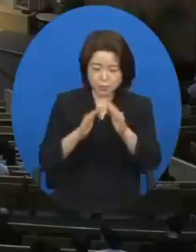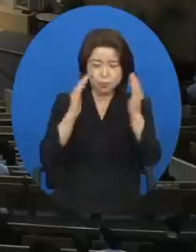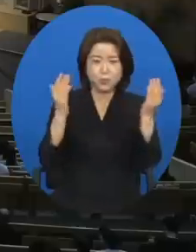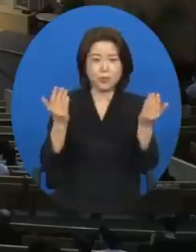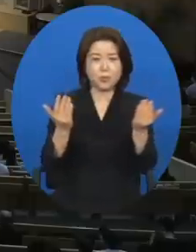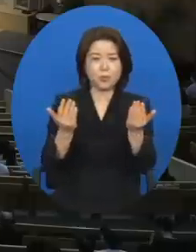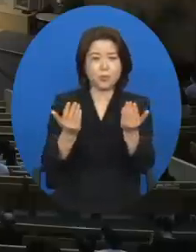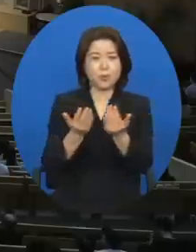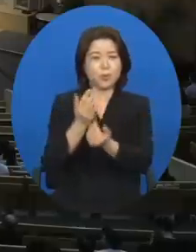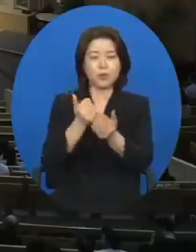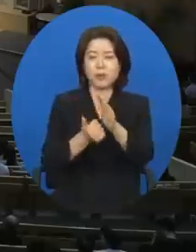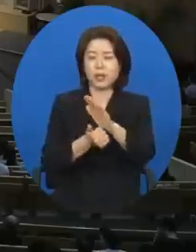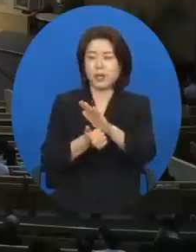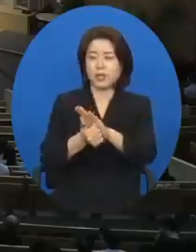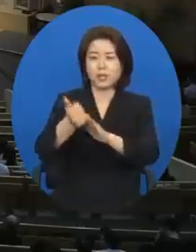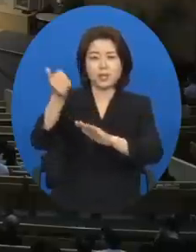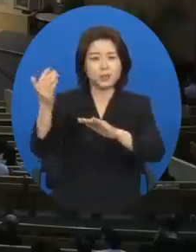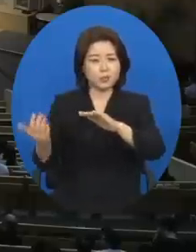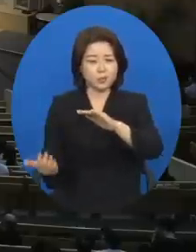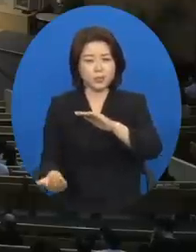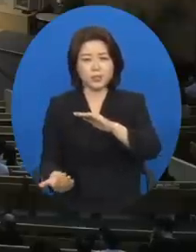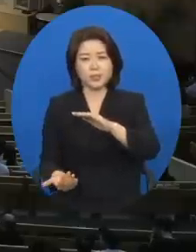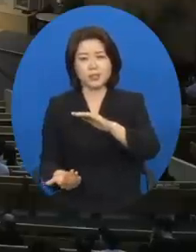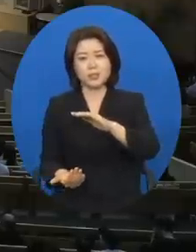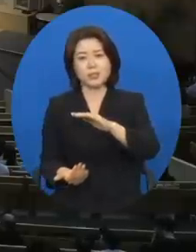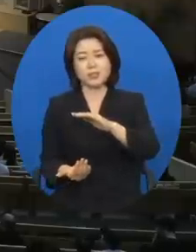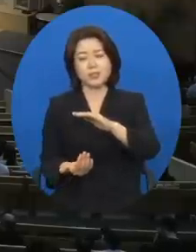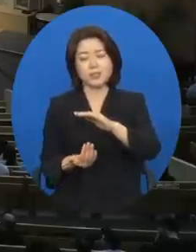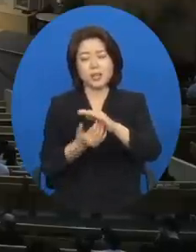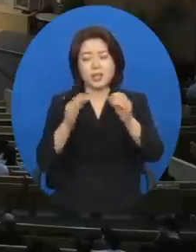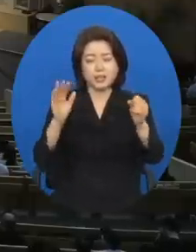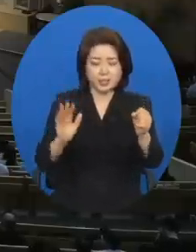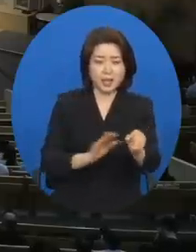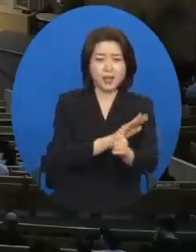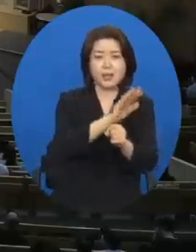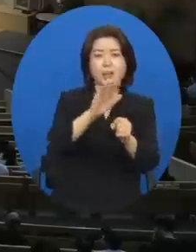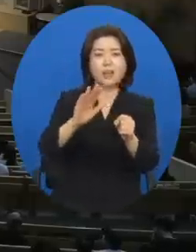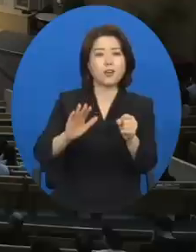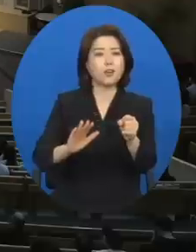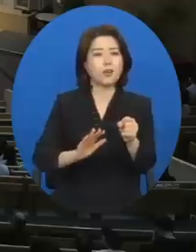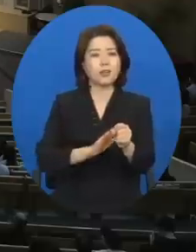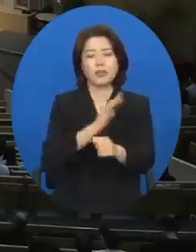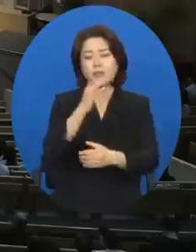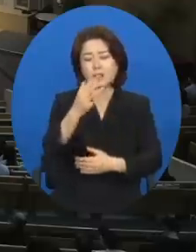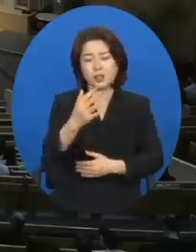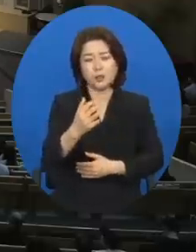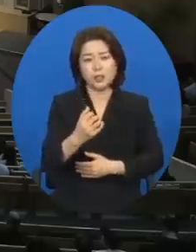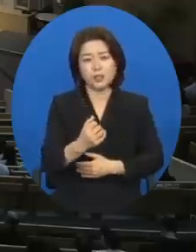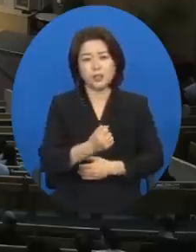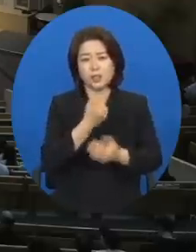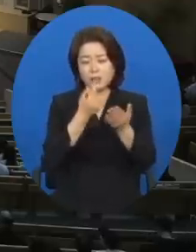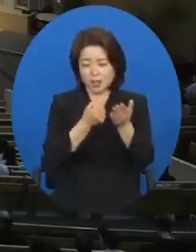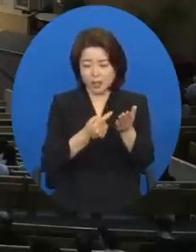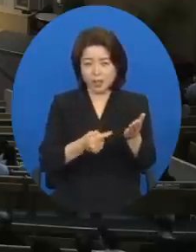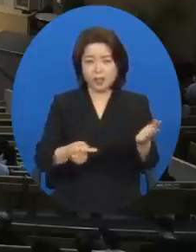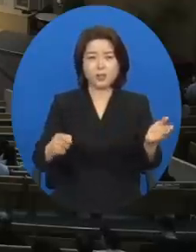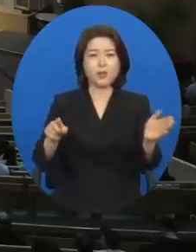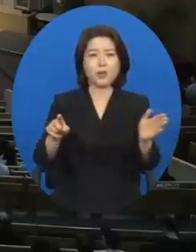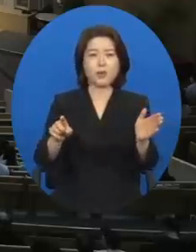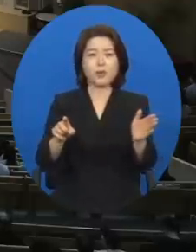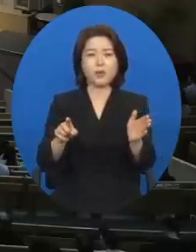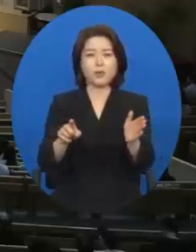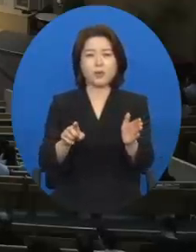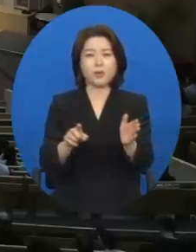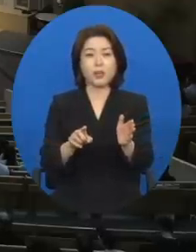모든 소망 이루는 사랑 얻기 위하여